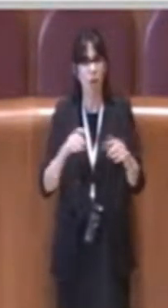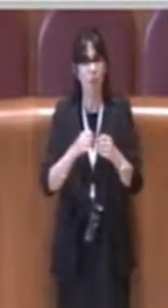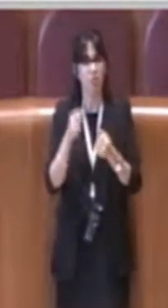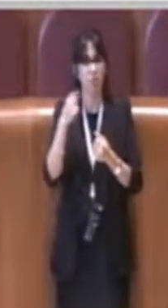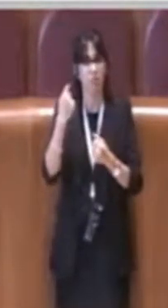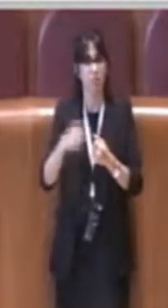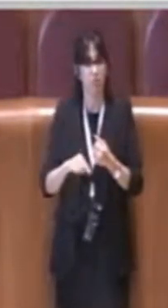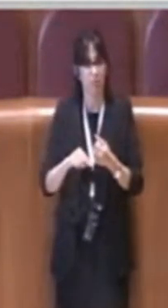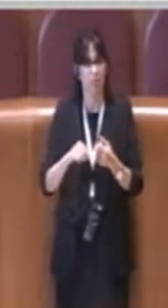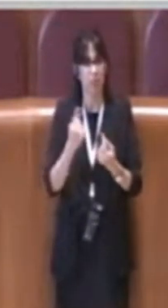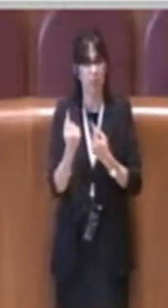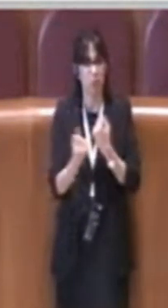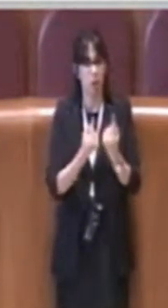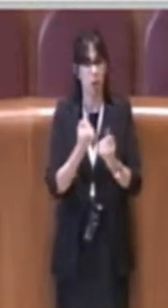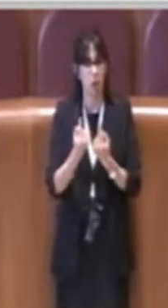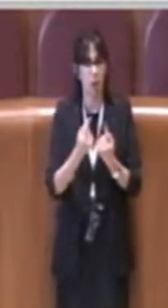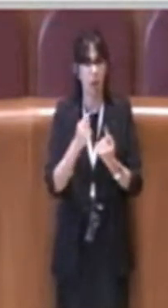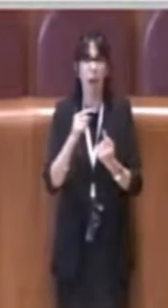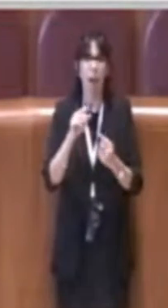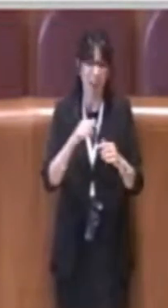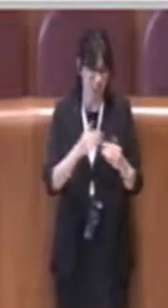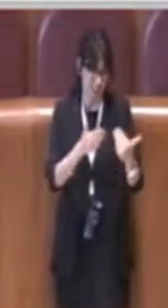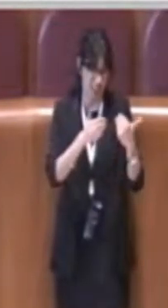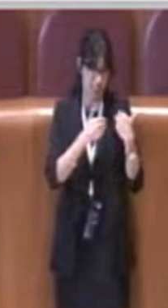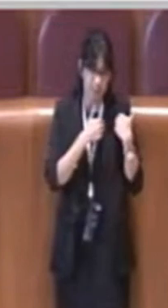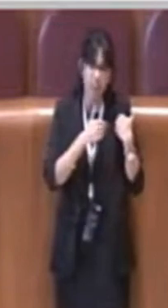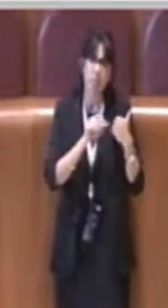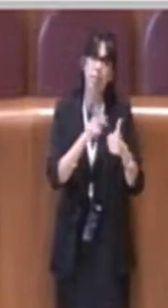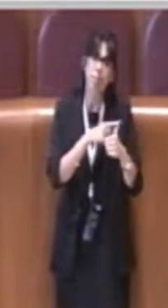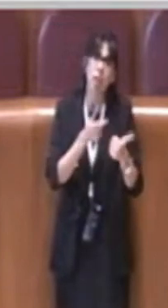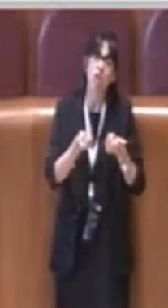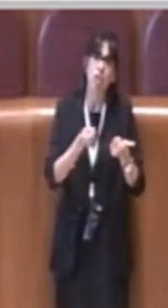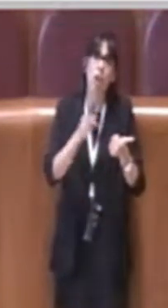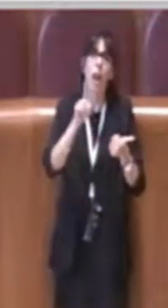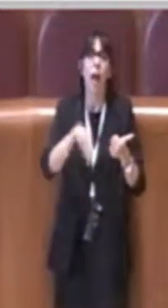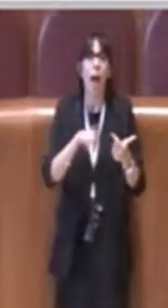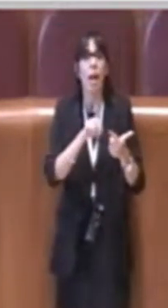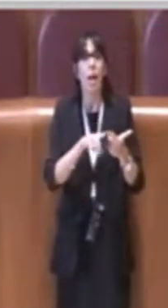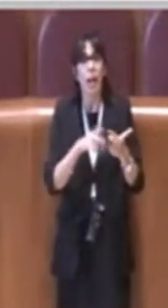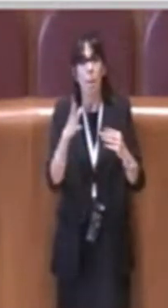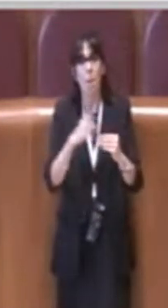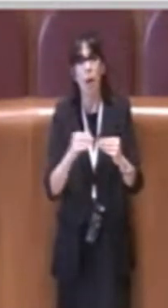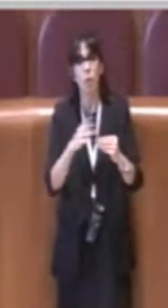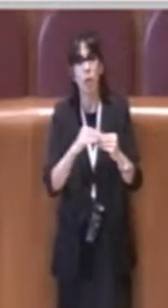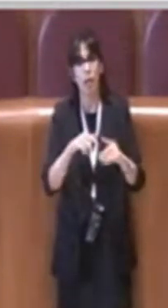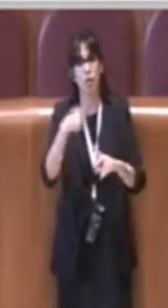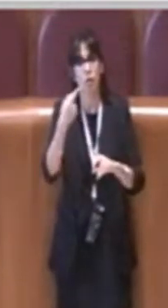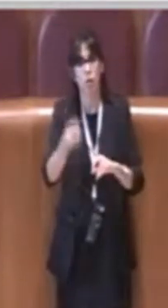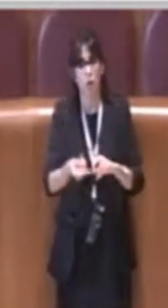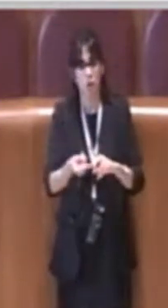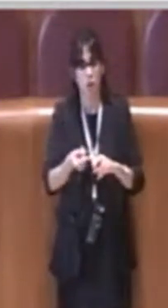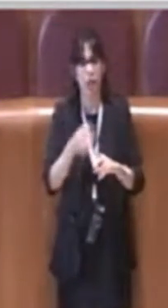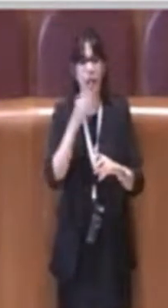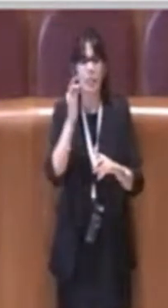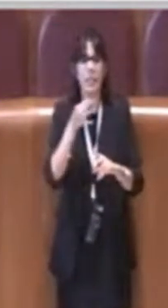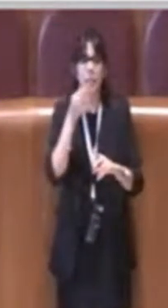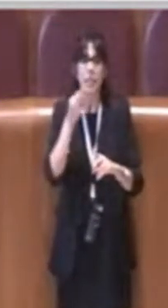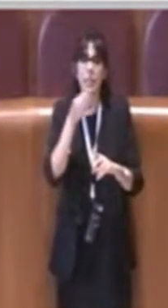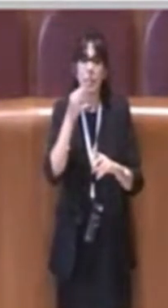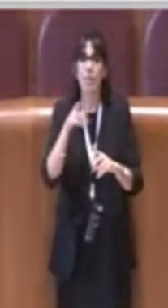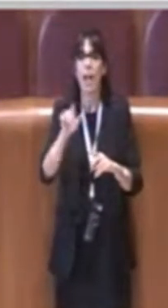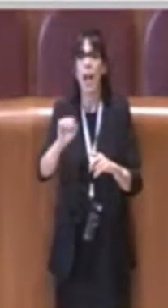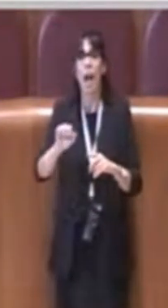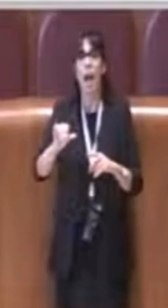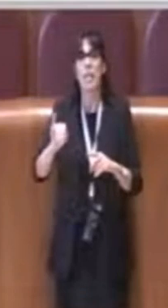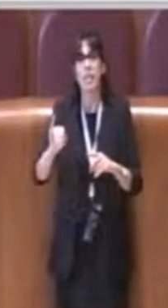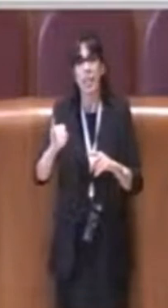ma non solo, anche oneri di natura sia gestionale che manutentiva. Quindi impegniamo l'ASI a cercare,